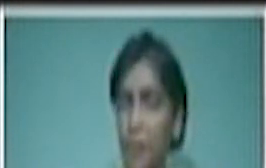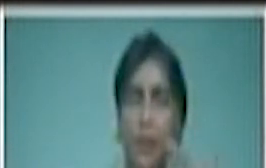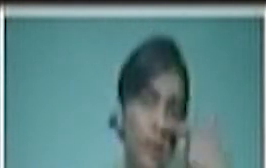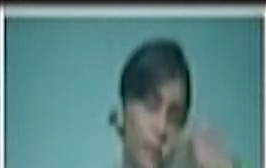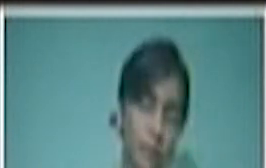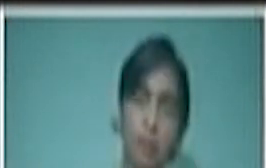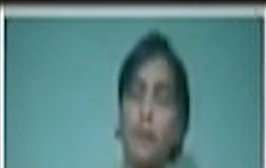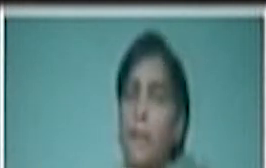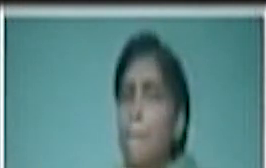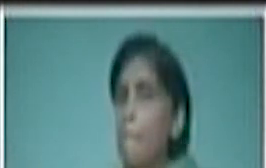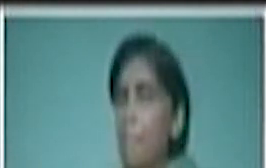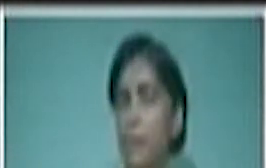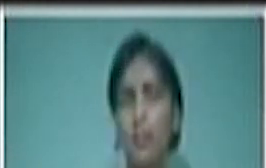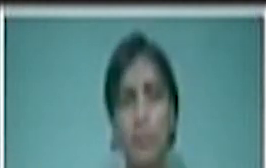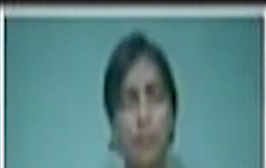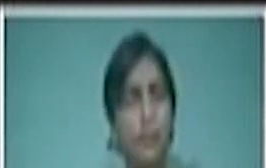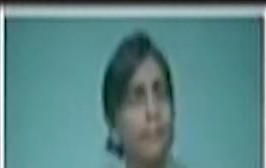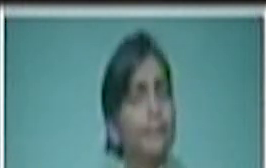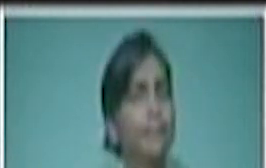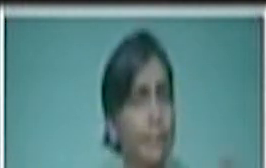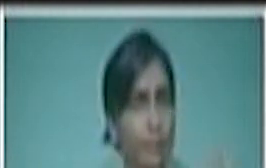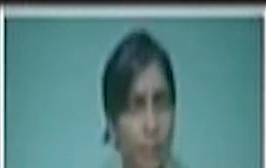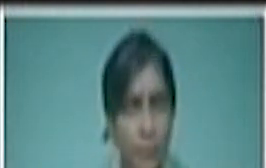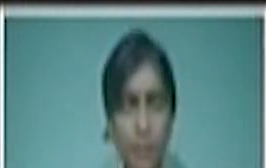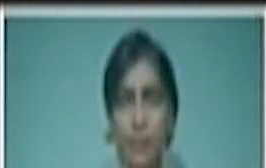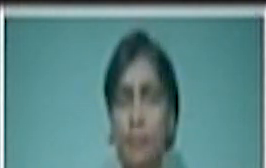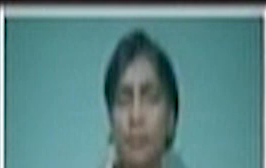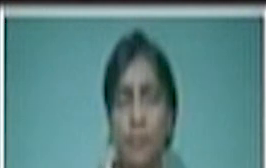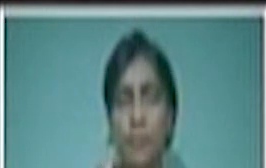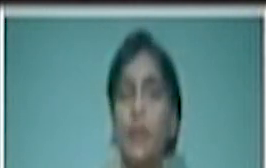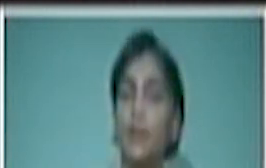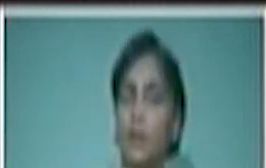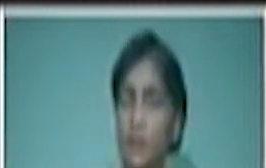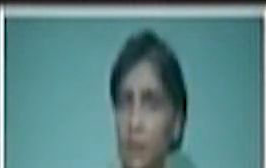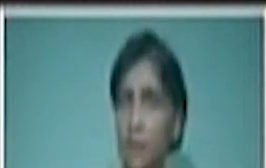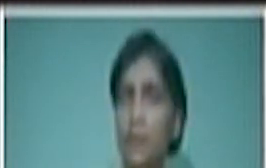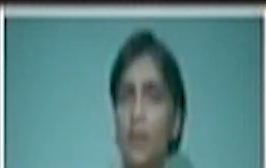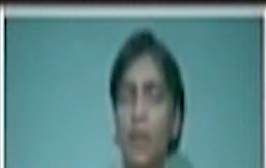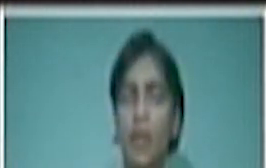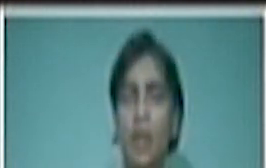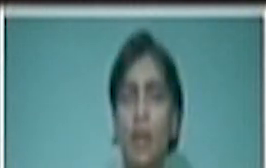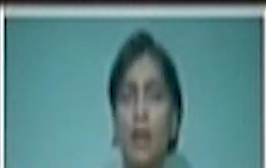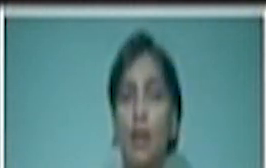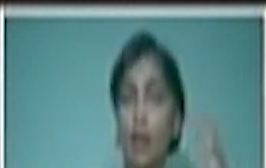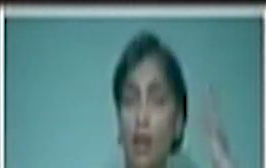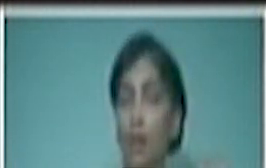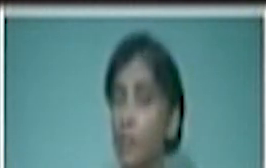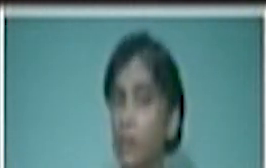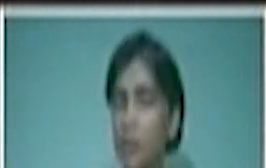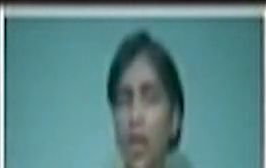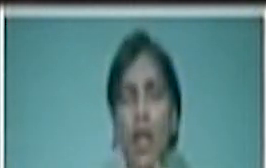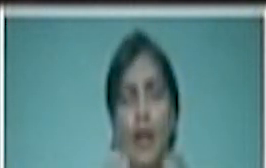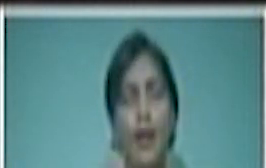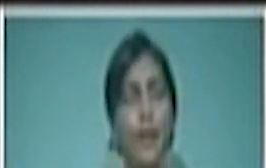ඉන්ධන ප්‍රශ්නය යම් ප්‍රමාණයකට විසඳිලා තියෙනවා. ඒ වගේම ජාත්‍යන්තර සහයෝගය